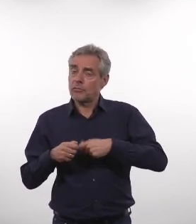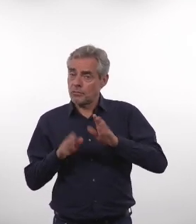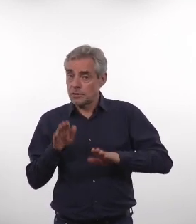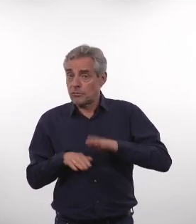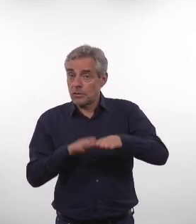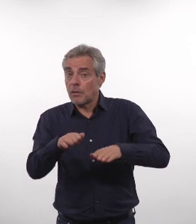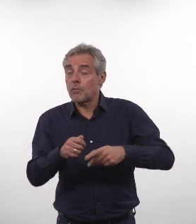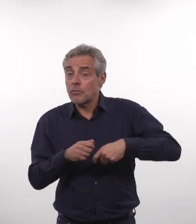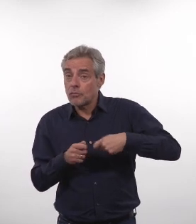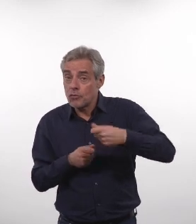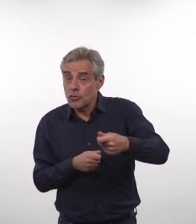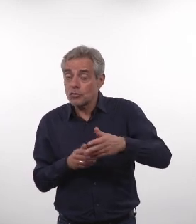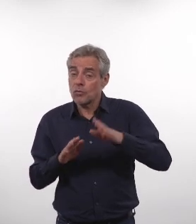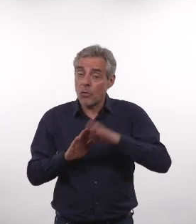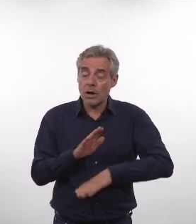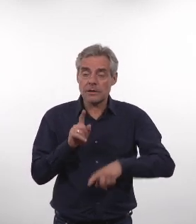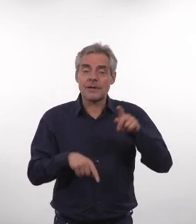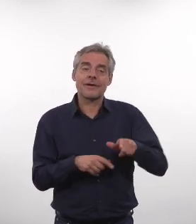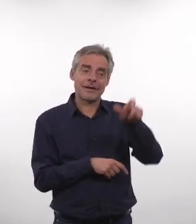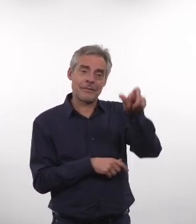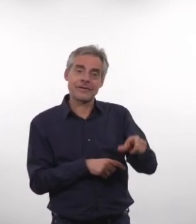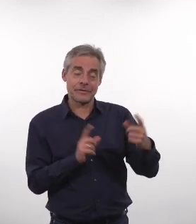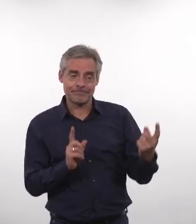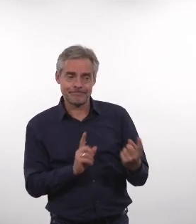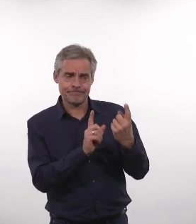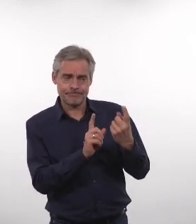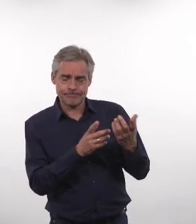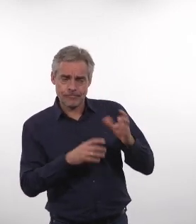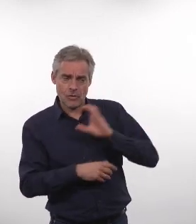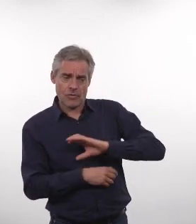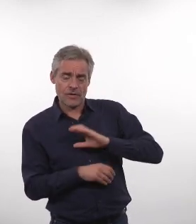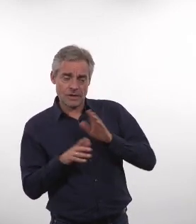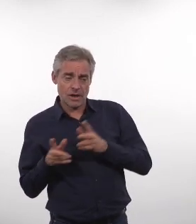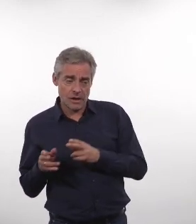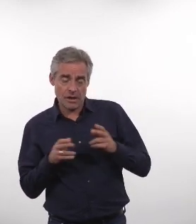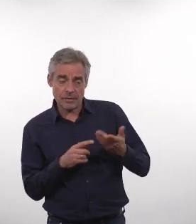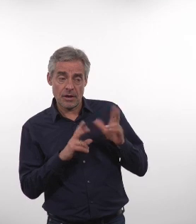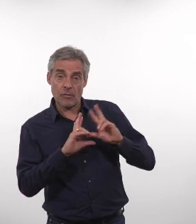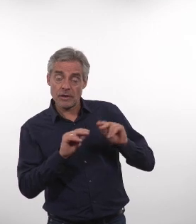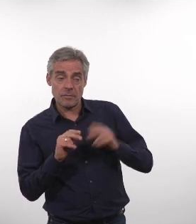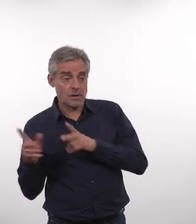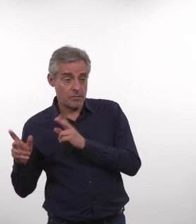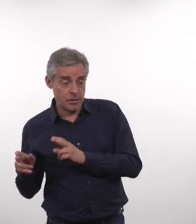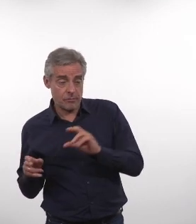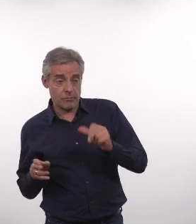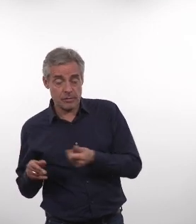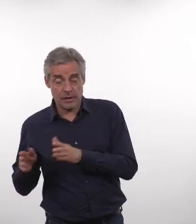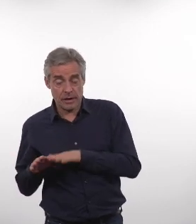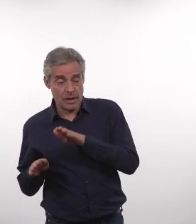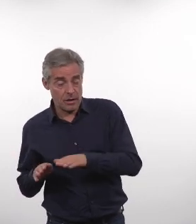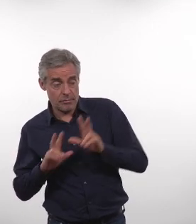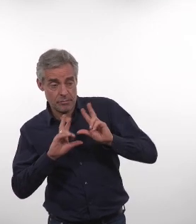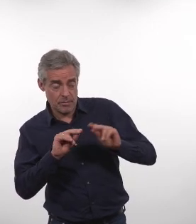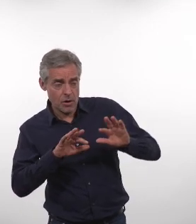Et puis, après, avec la personne, on va essayer les différentes étapes. Donc, on va voir un petit peu comment la personne